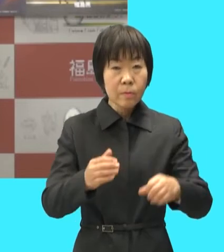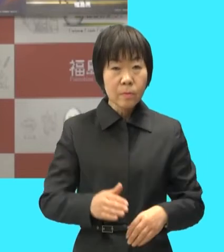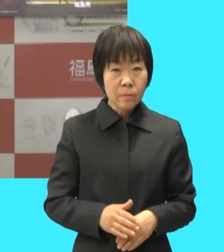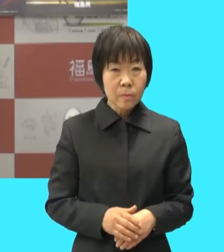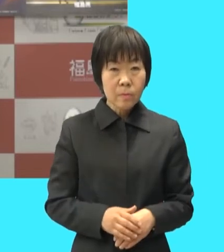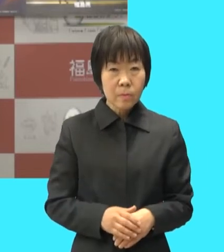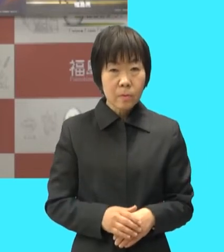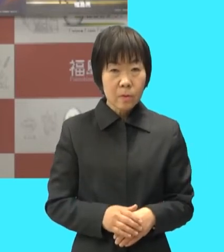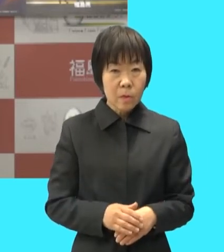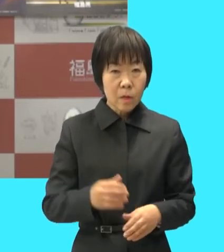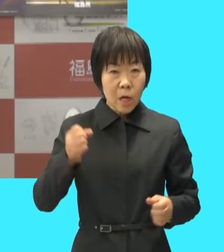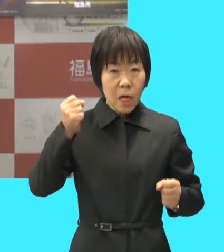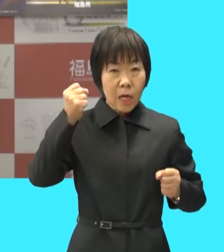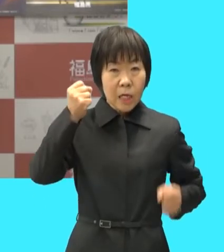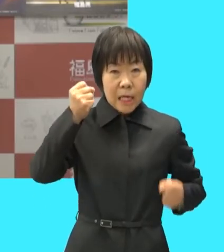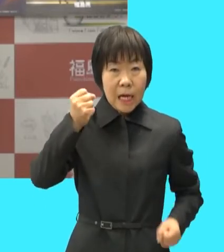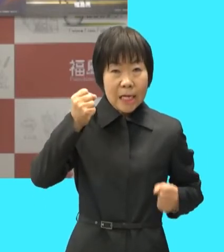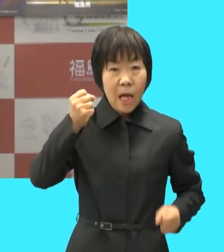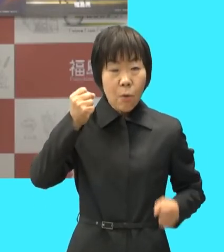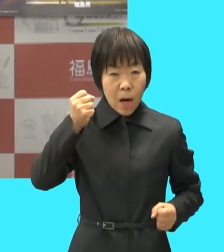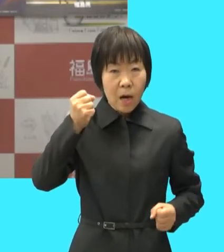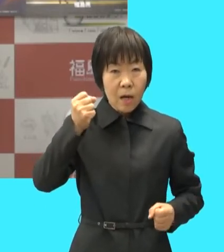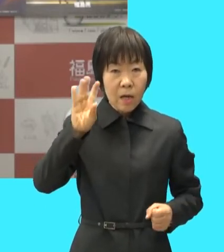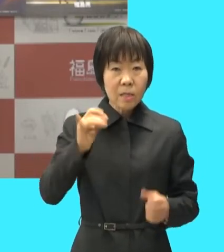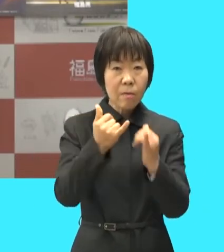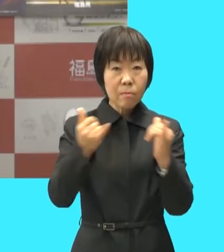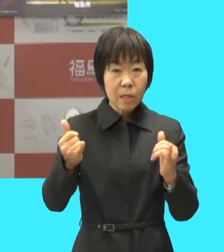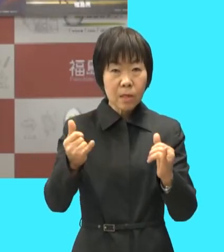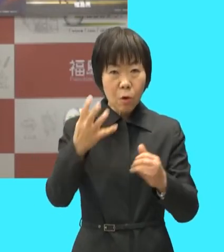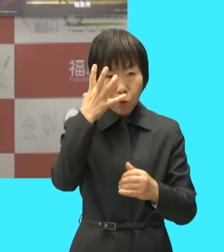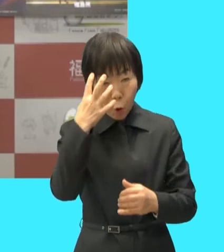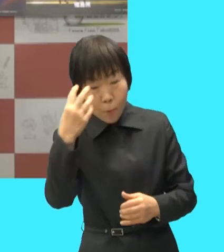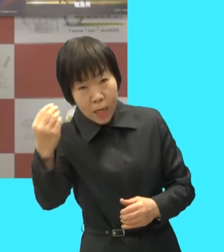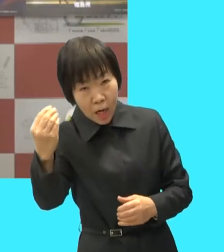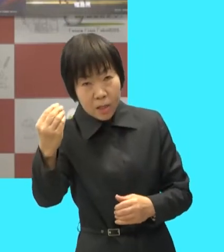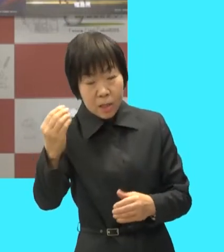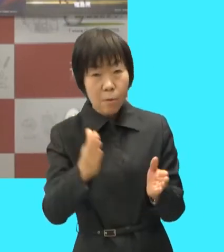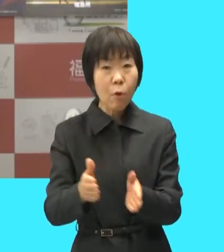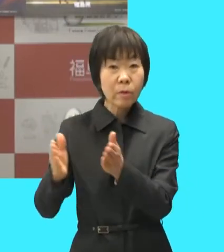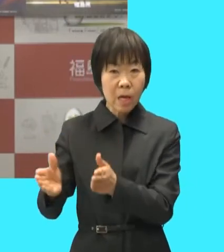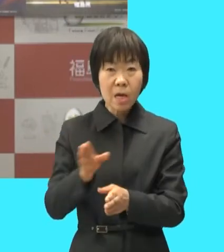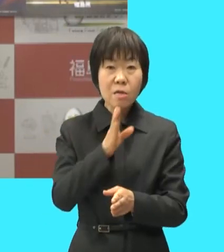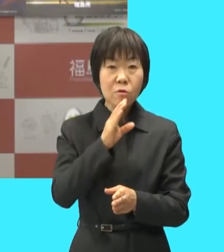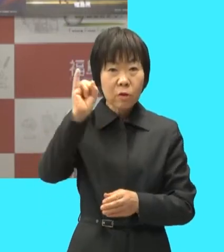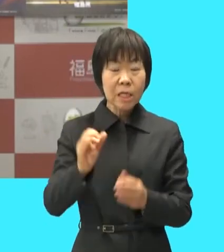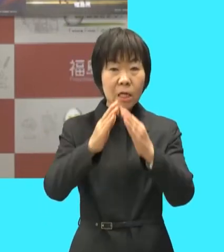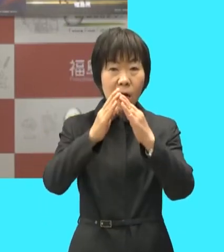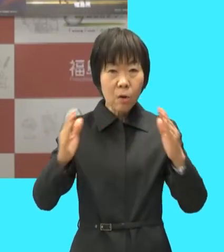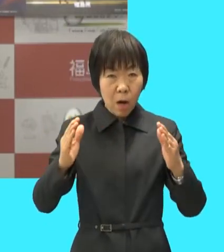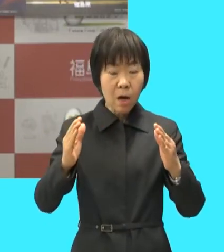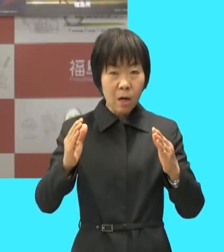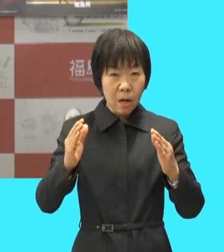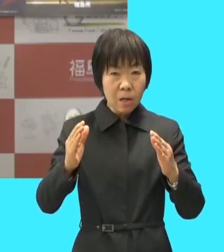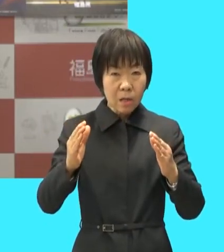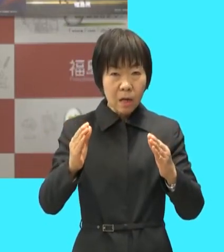関連しまして、この聖火リレーで県民の関心がすごく高い一方で、その実行委自体はその議論冒頭を除いて非公表